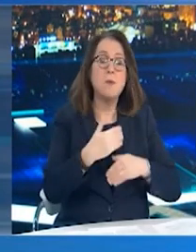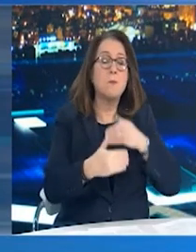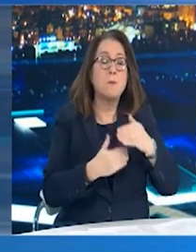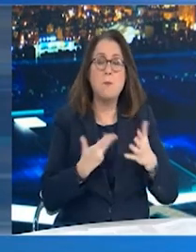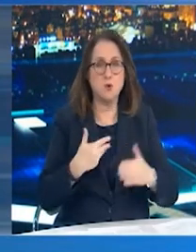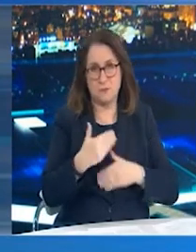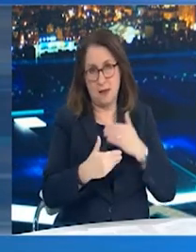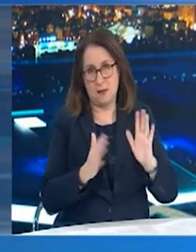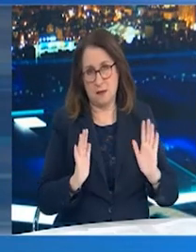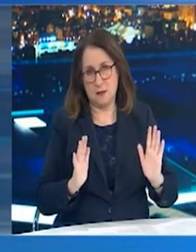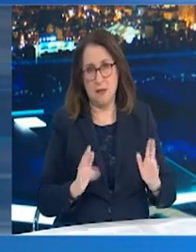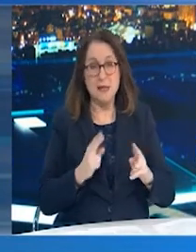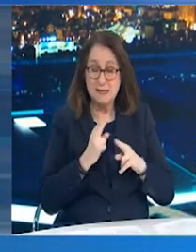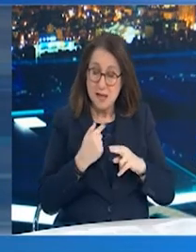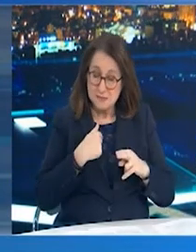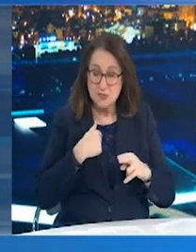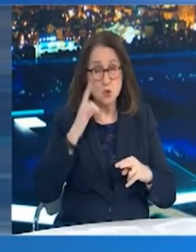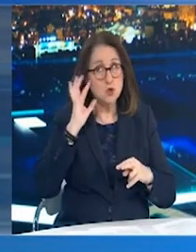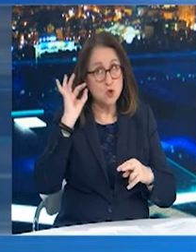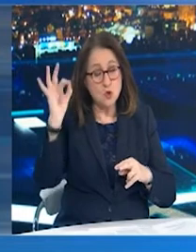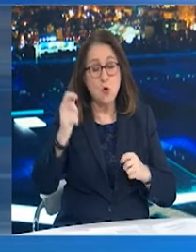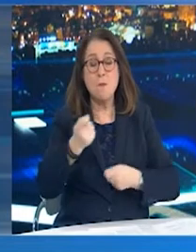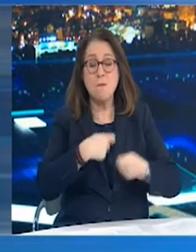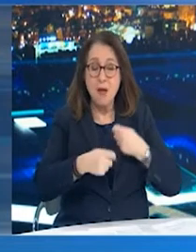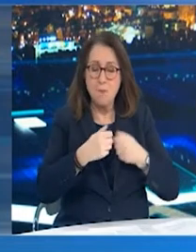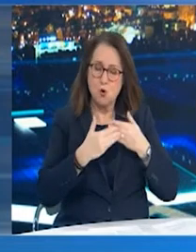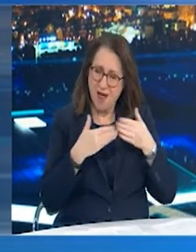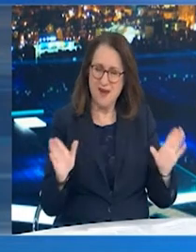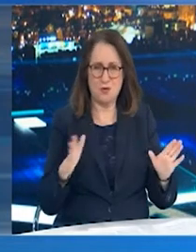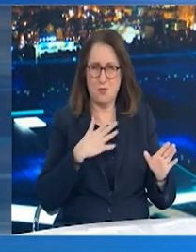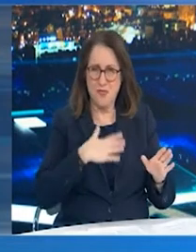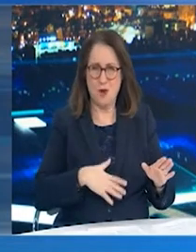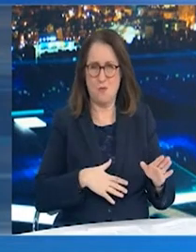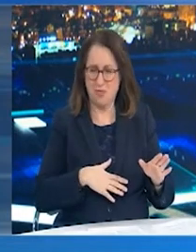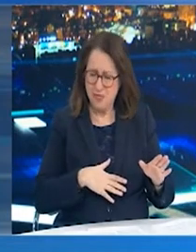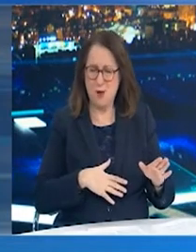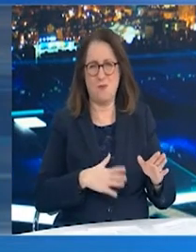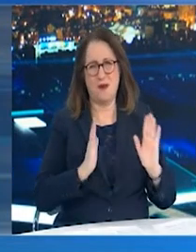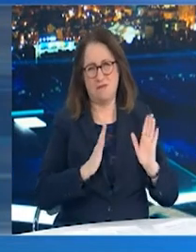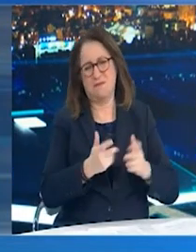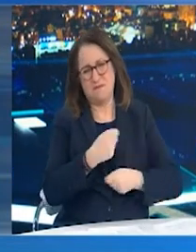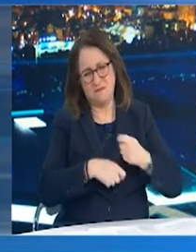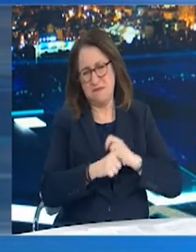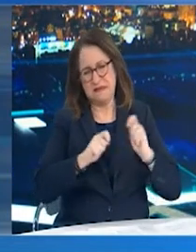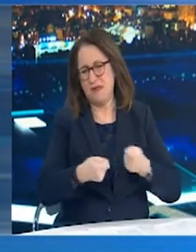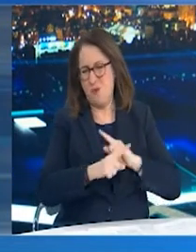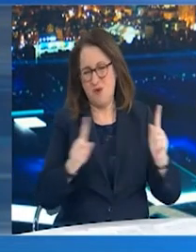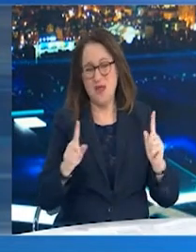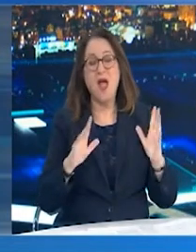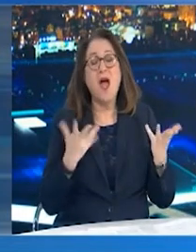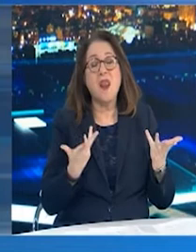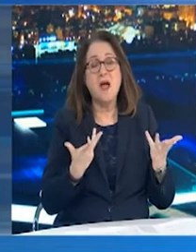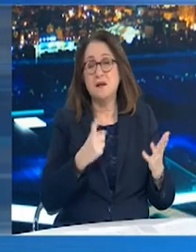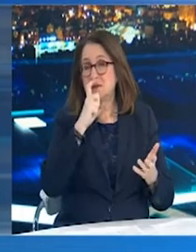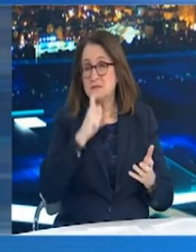εμπόριο να εξακολουθήσει να λειτουργεί, αλλά επαναλαμβάνω, πάντα με ασφάλεια. Και αυτό δεν θα μπορούμε να το καταφέρουμε